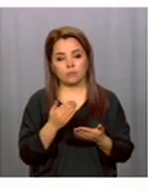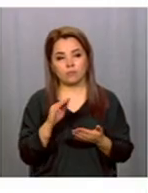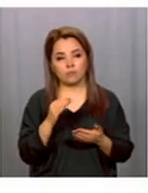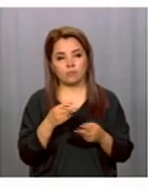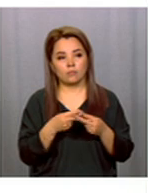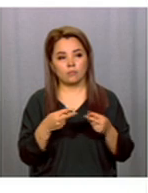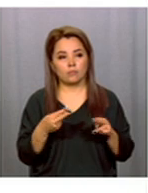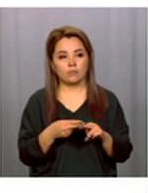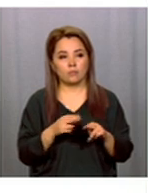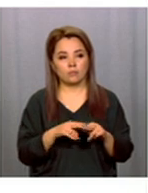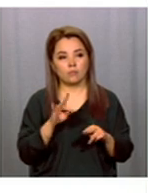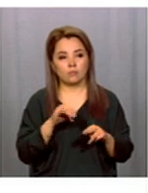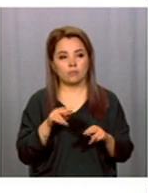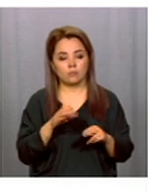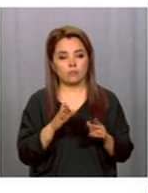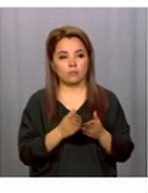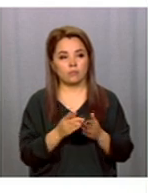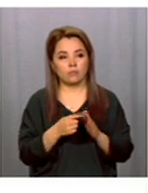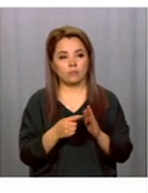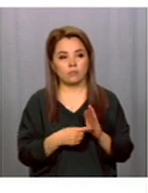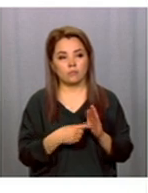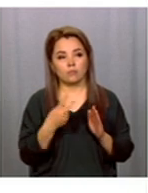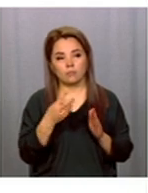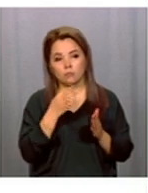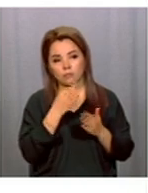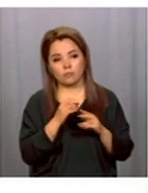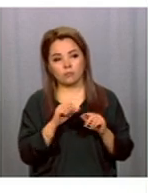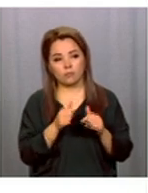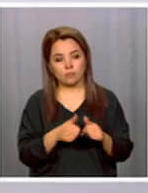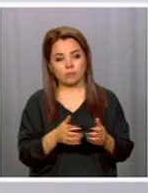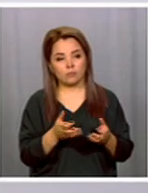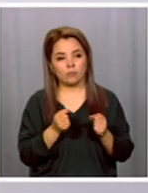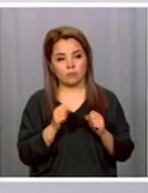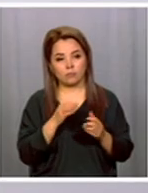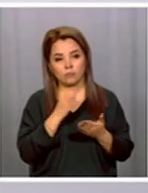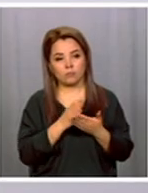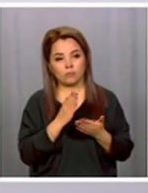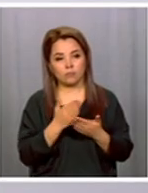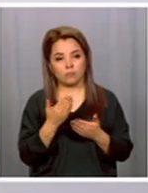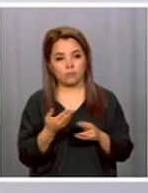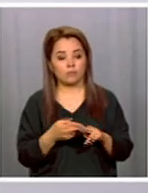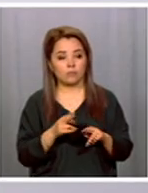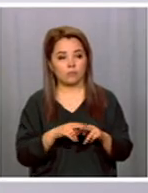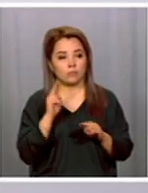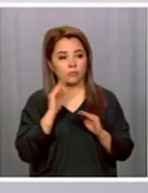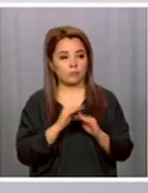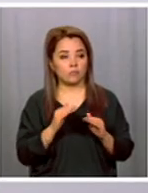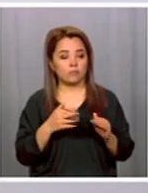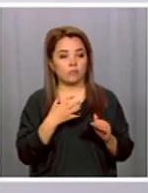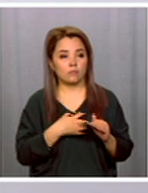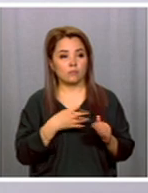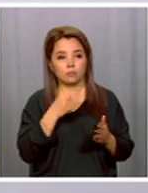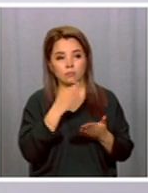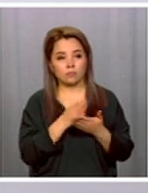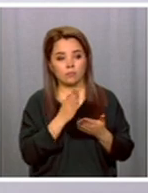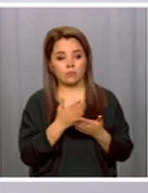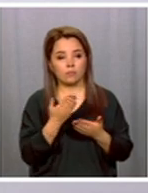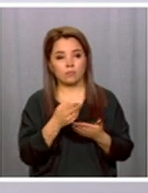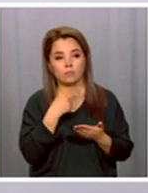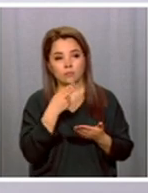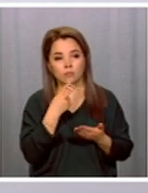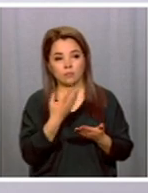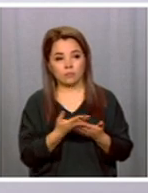болады екен, радиус бөлінген 2 деген формуланы алсақ болады екен. Енді оқушылар маңызды сәт назар